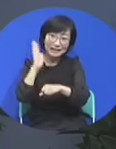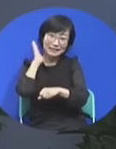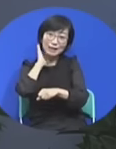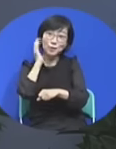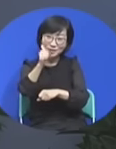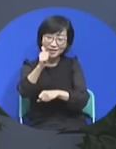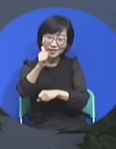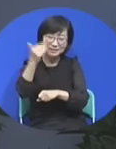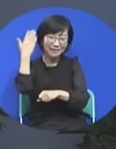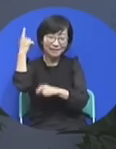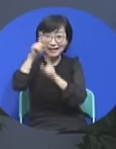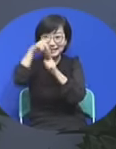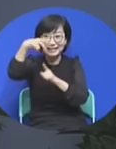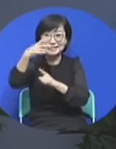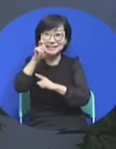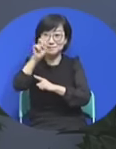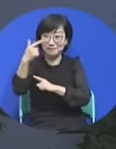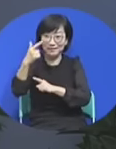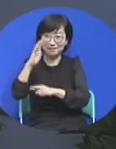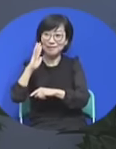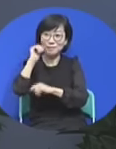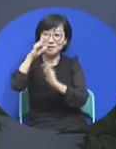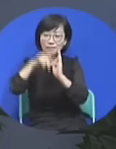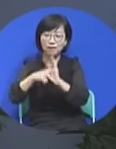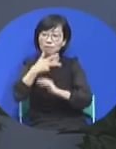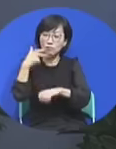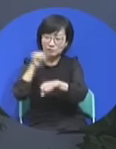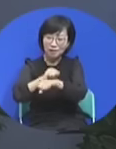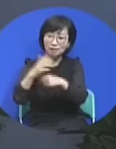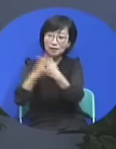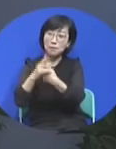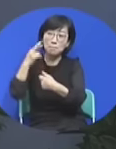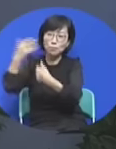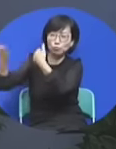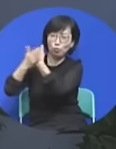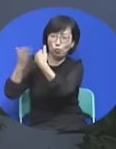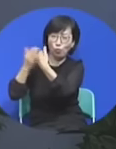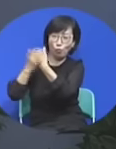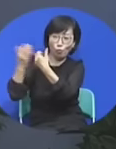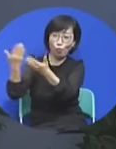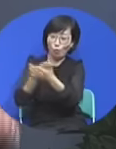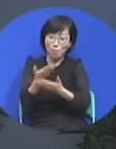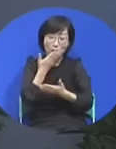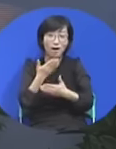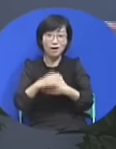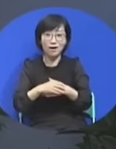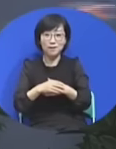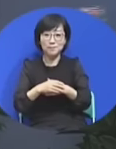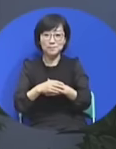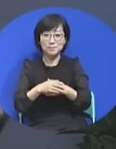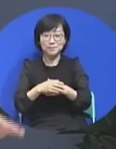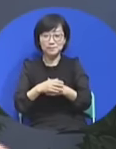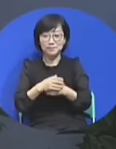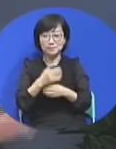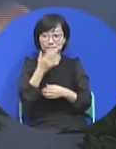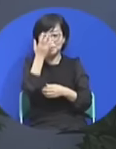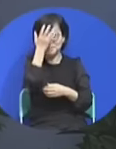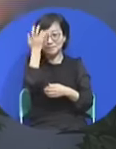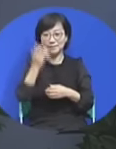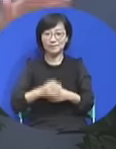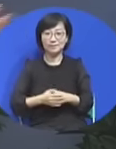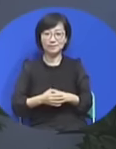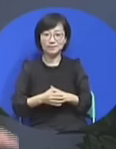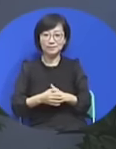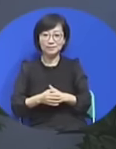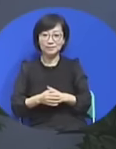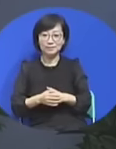who spoke English very well, and we brought a lot of these goods into America, into Korea. 용감한 대통령 세워 가지고 나라